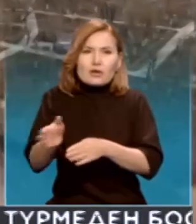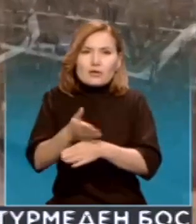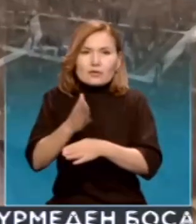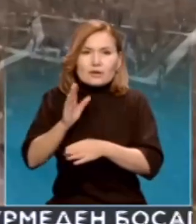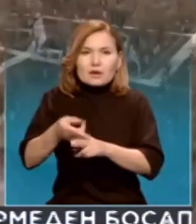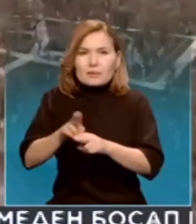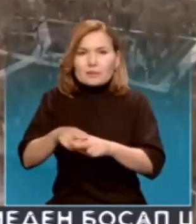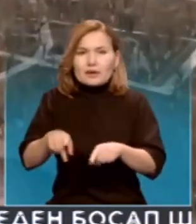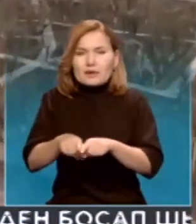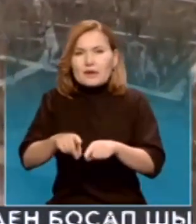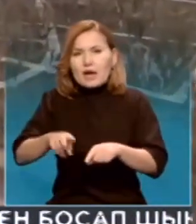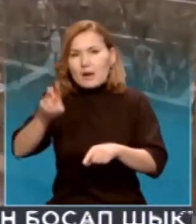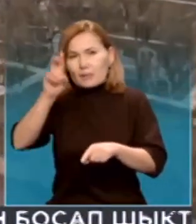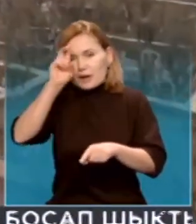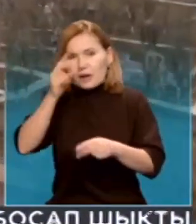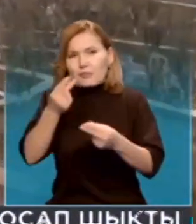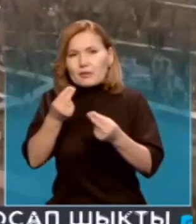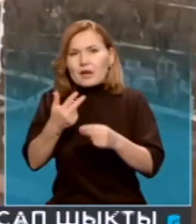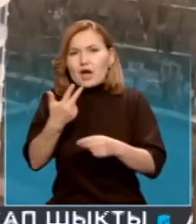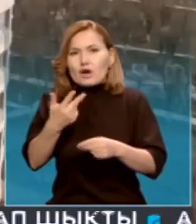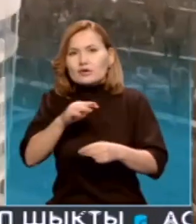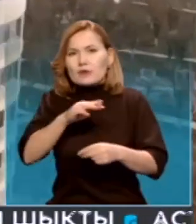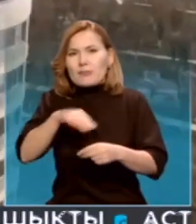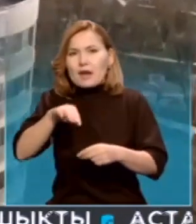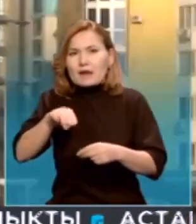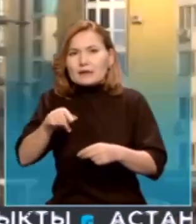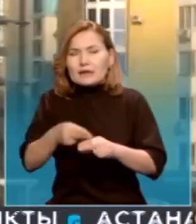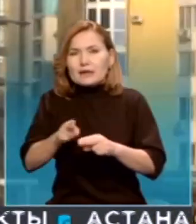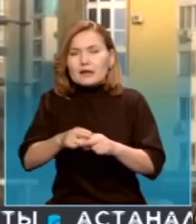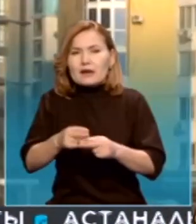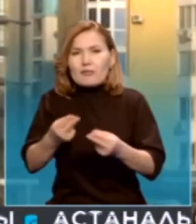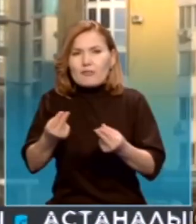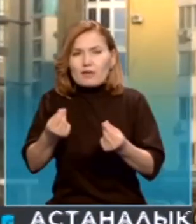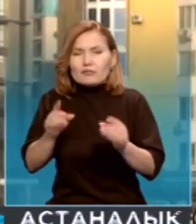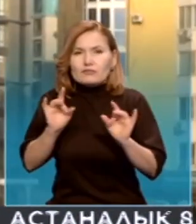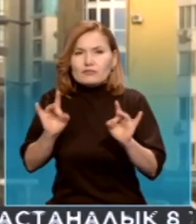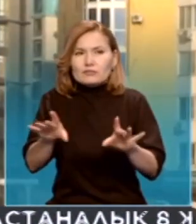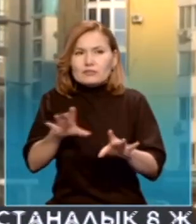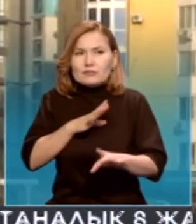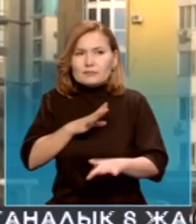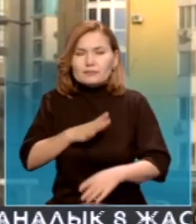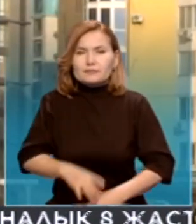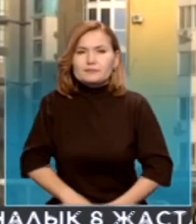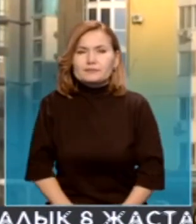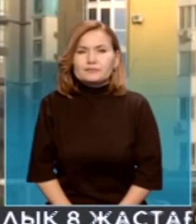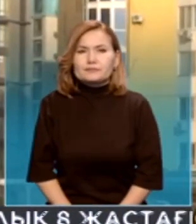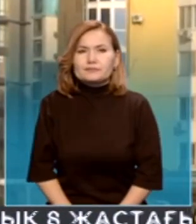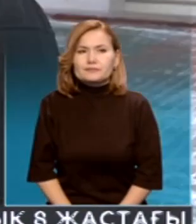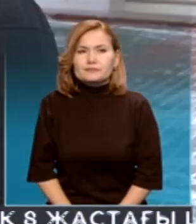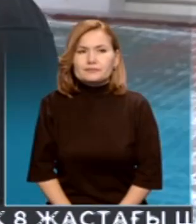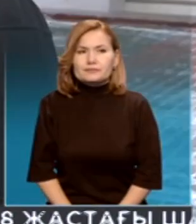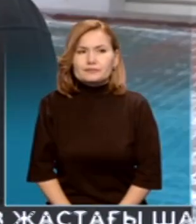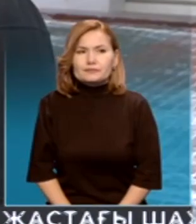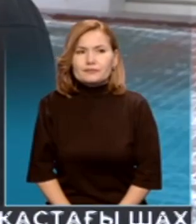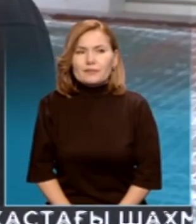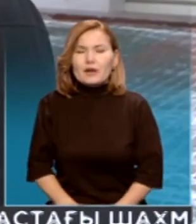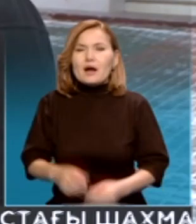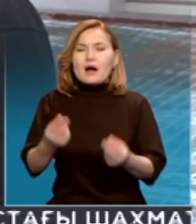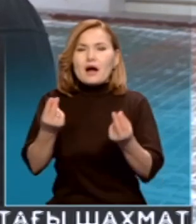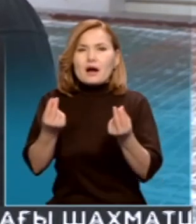тартылған. Осылайша мемлекеттік бюджеттің 3 миллиард теңгесі желге ұшты, дейді депутат. Қаражат